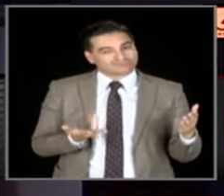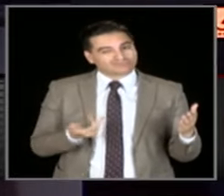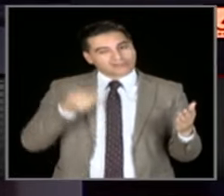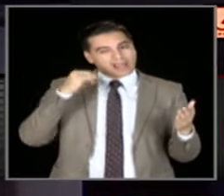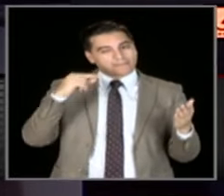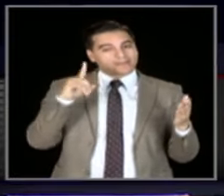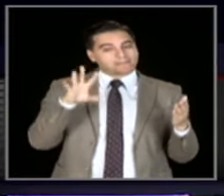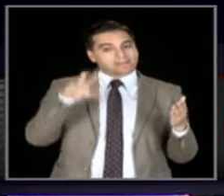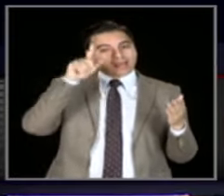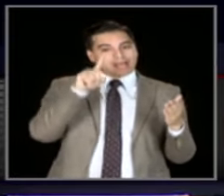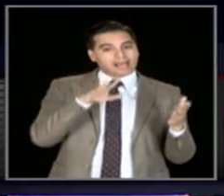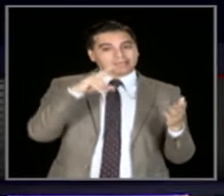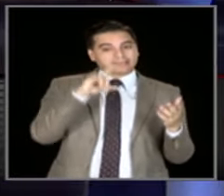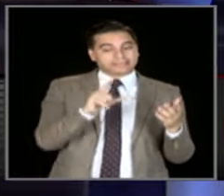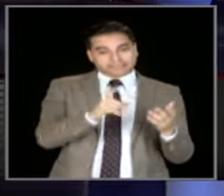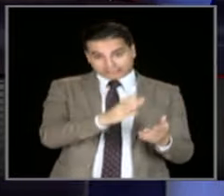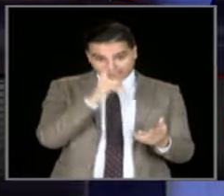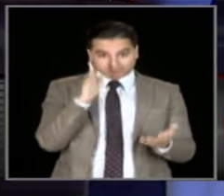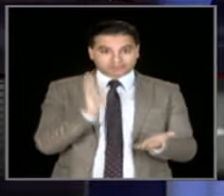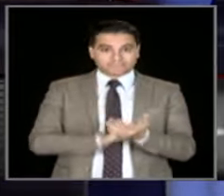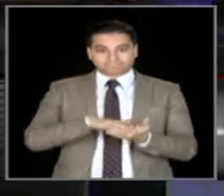أحمد بهاء الدين. إجابة صحيحة.